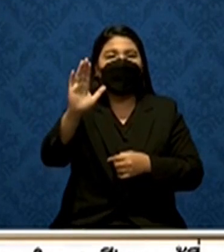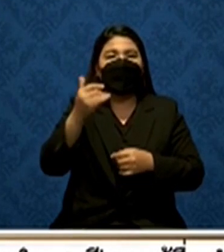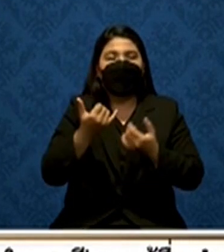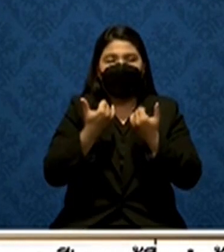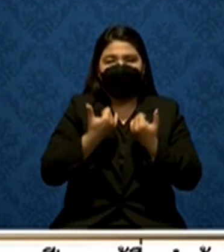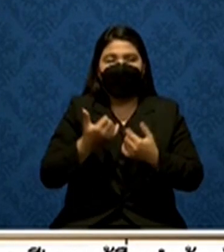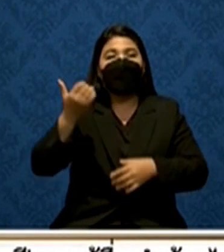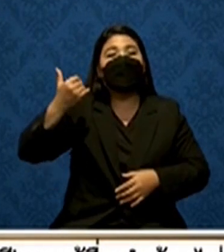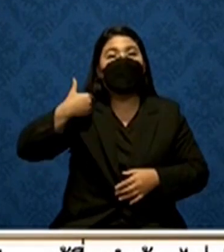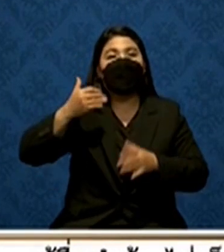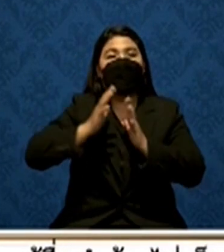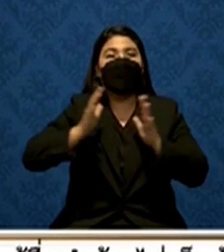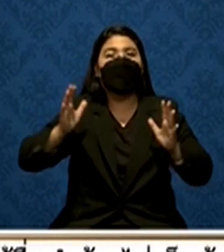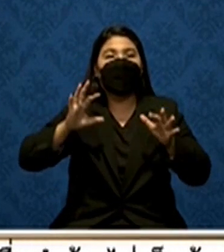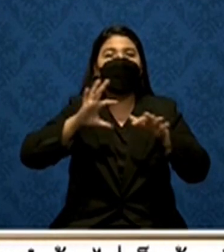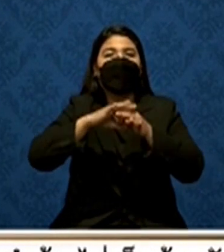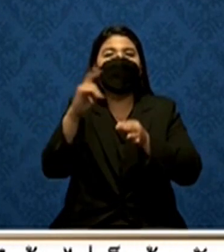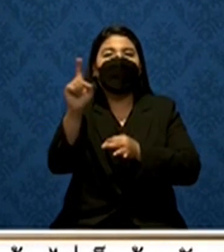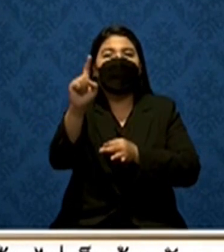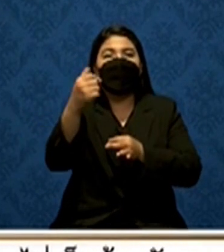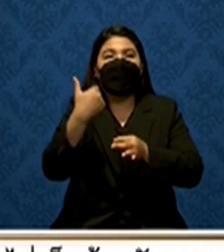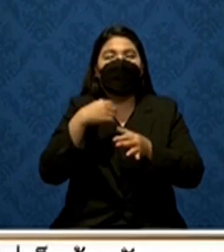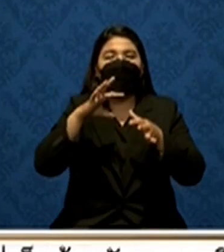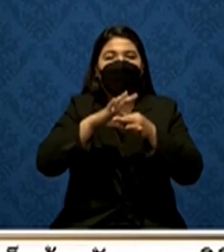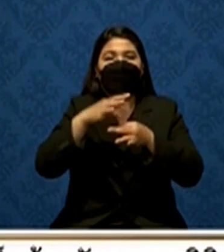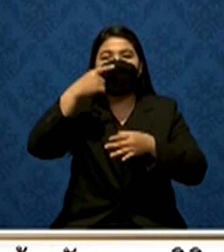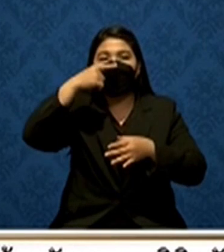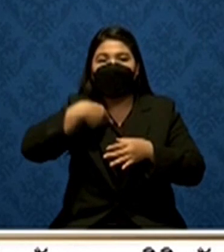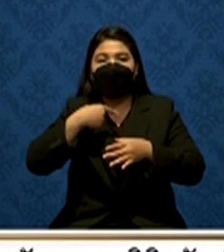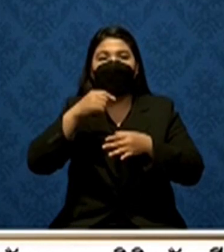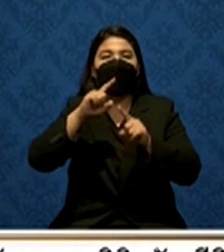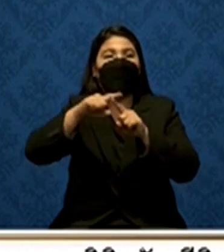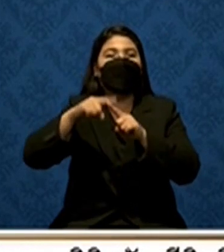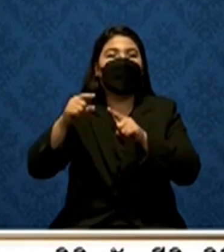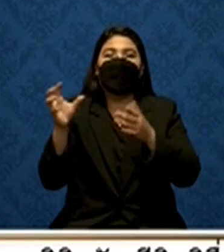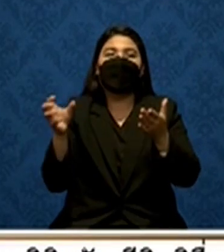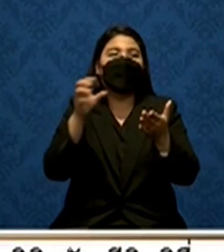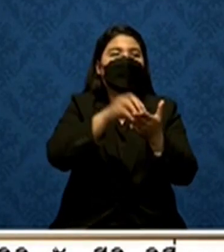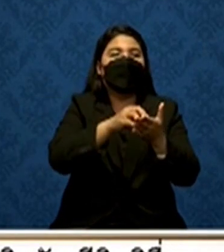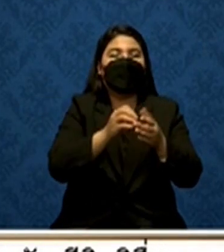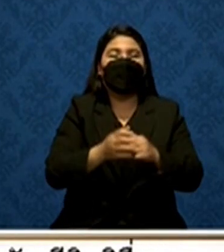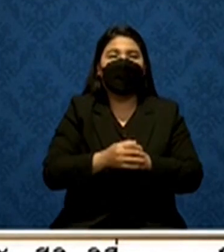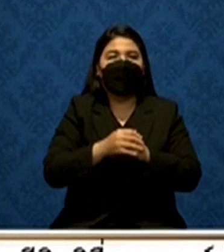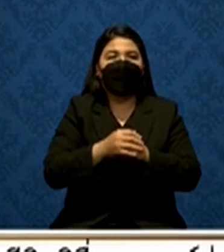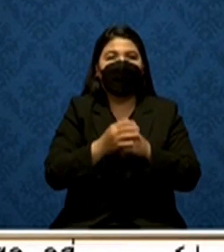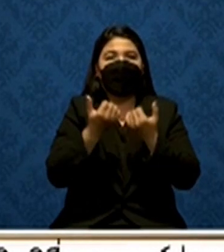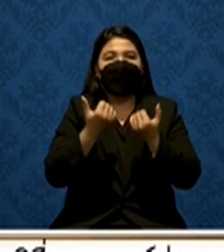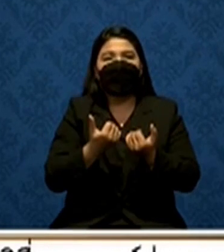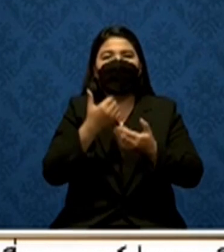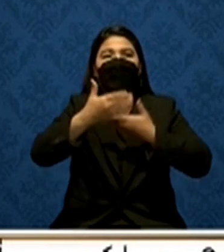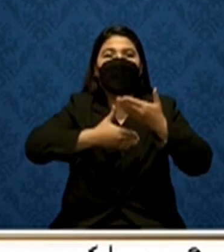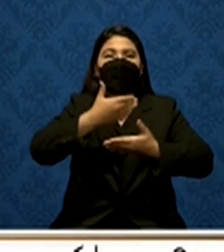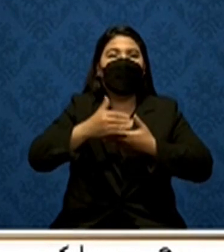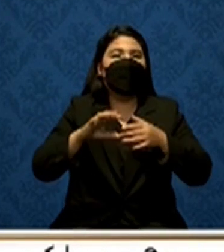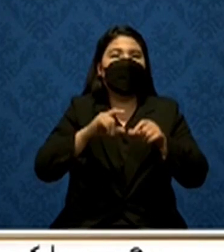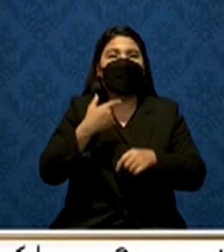มากกวานั้นในเรื่องของการสราง Soft Power ให้กับประเทศไยรวมทั้งการเปิดตลาดที่ชื่นชอบอัตลักษไท